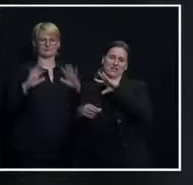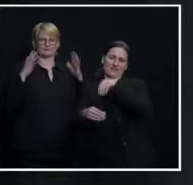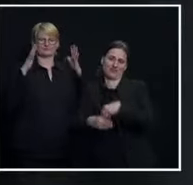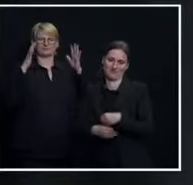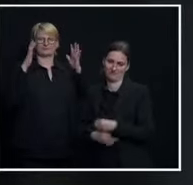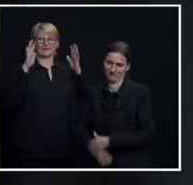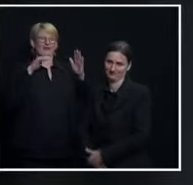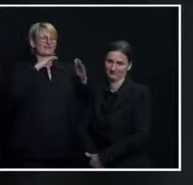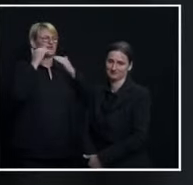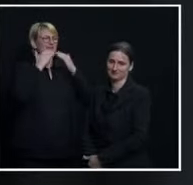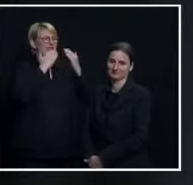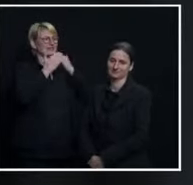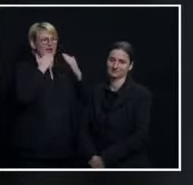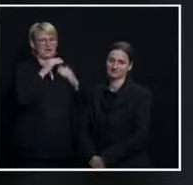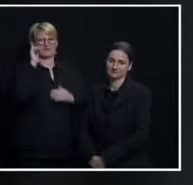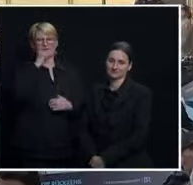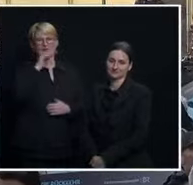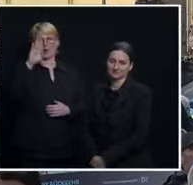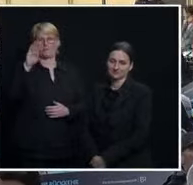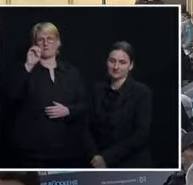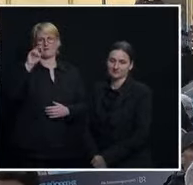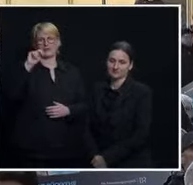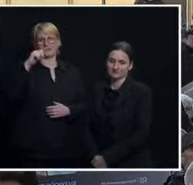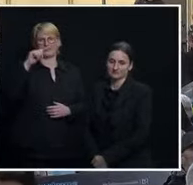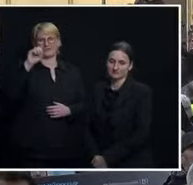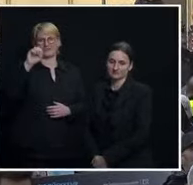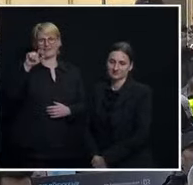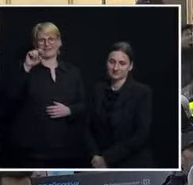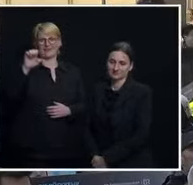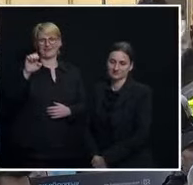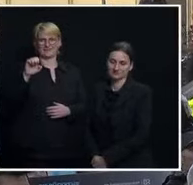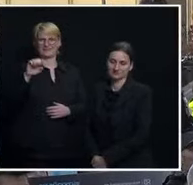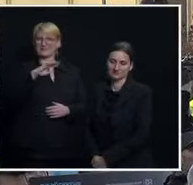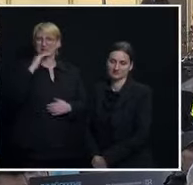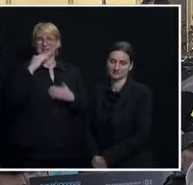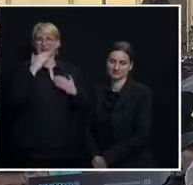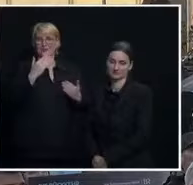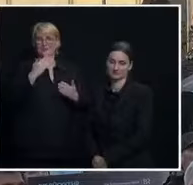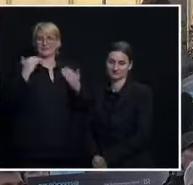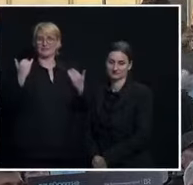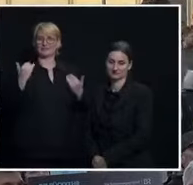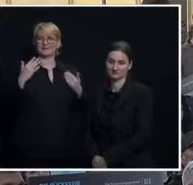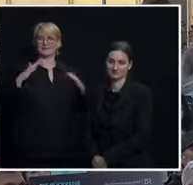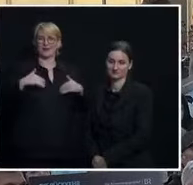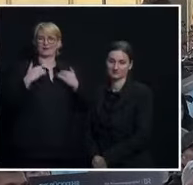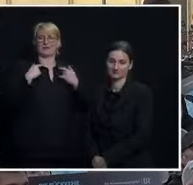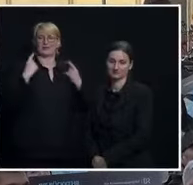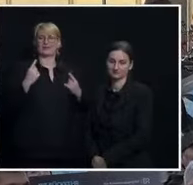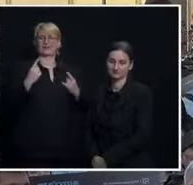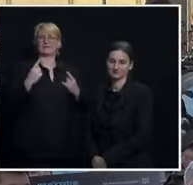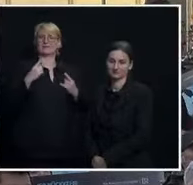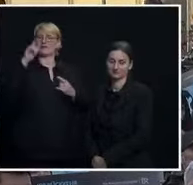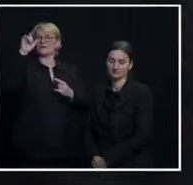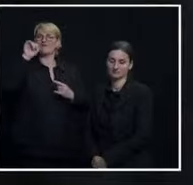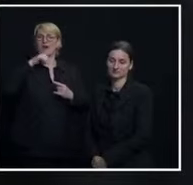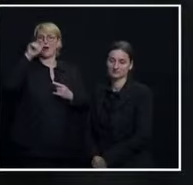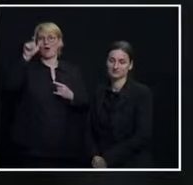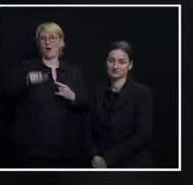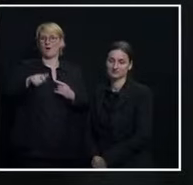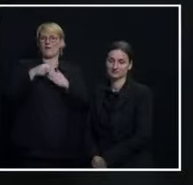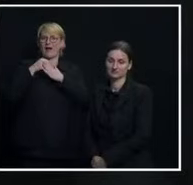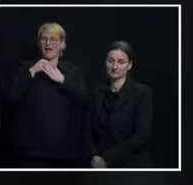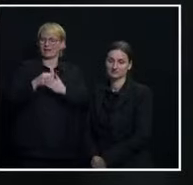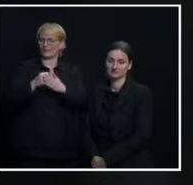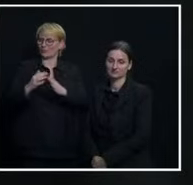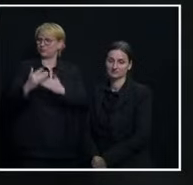vielen Dank, Frau Bentele. Herzlichen Dank. Und jetzt freue ich mich ganz besonders, eine beeindruckende Frau begrüßen zu dürfen.